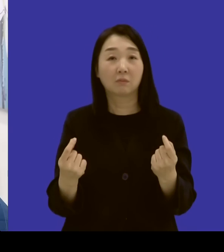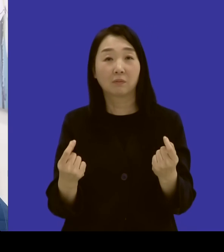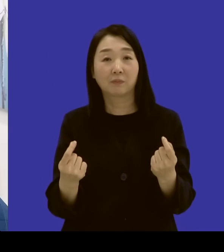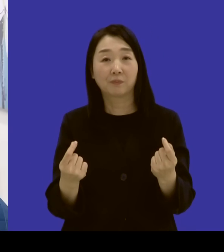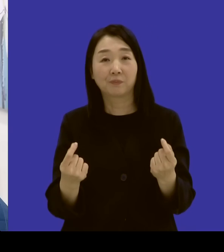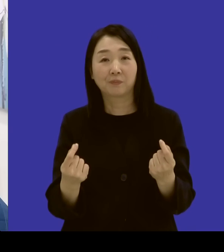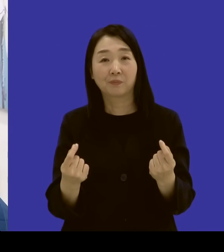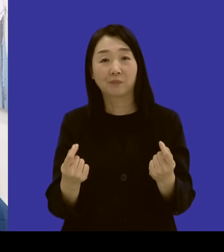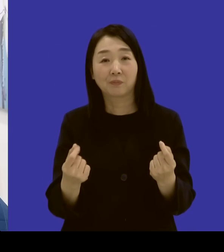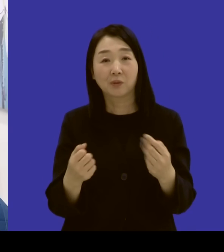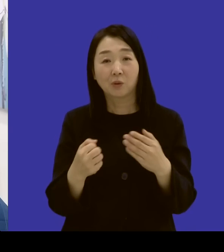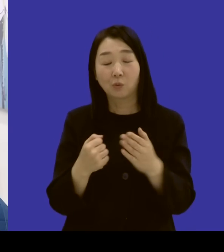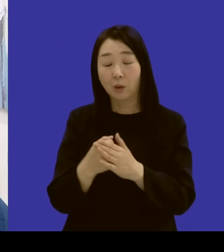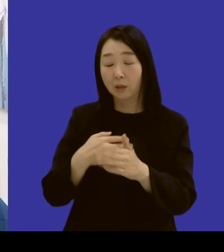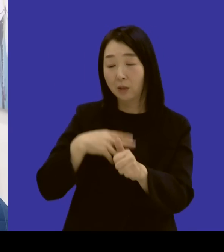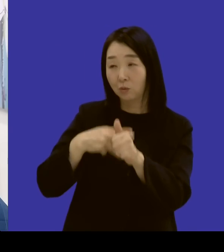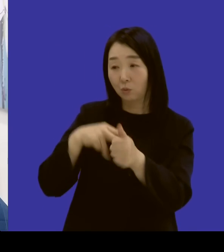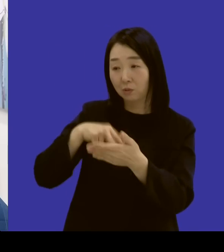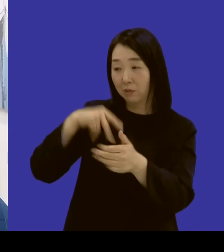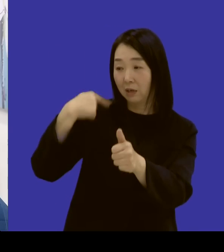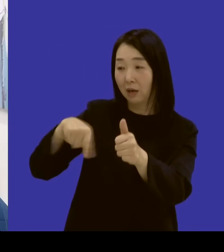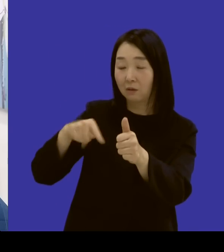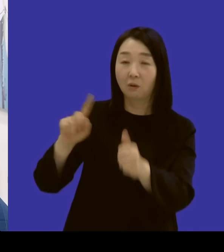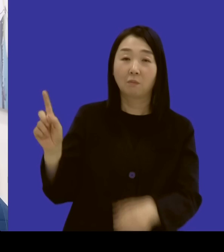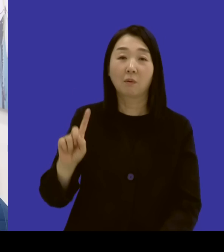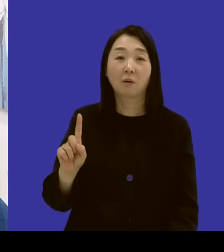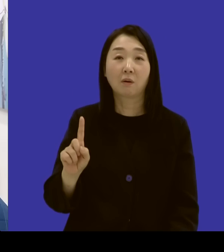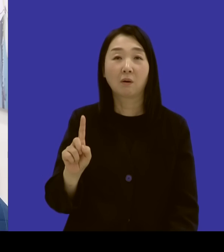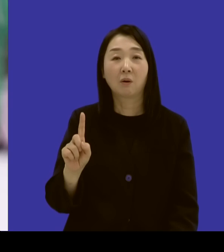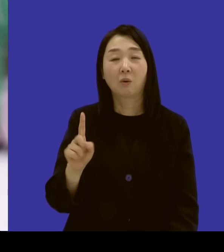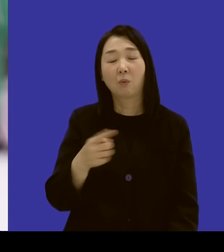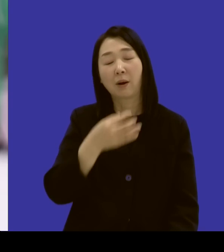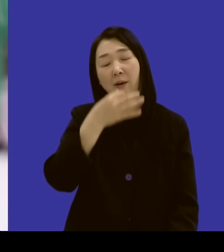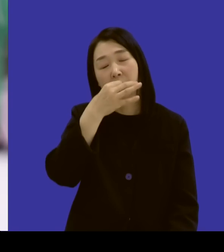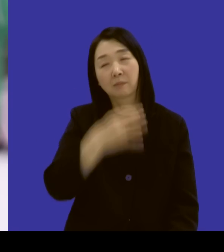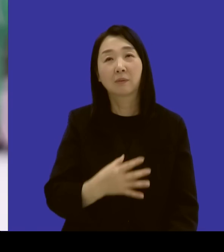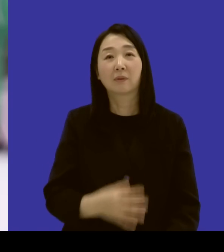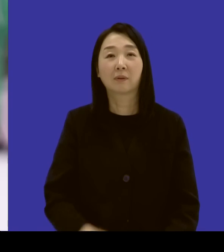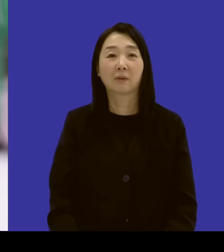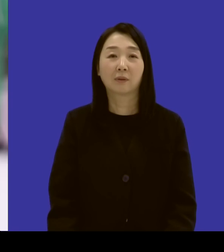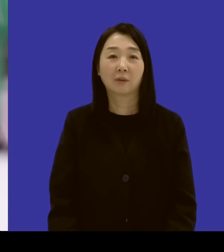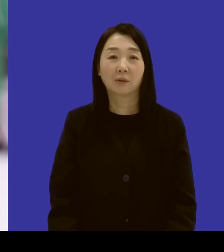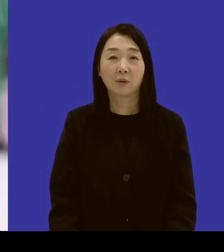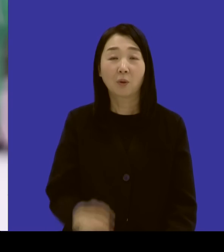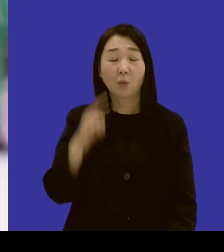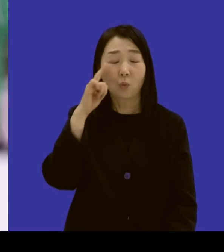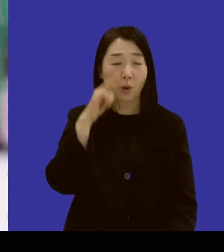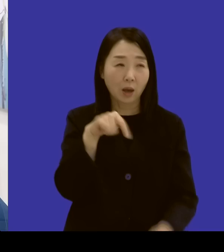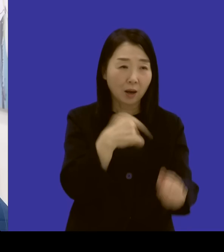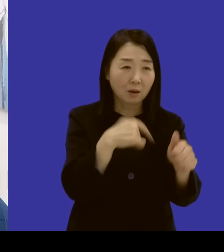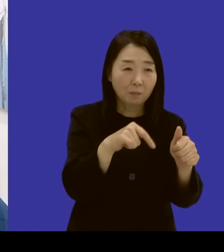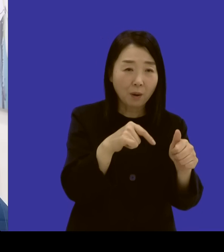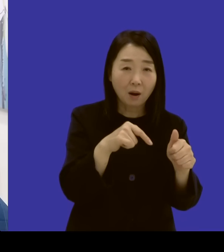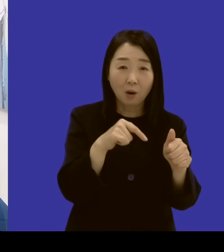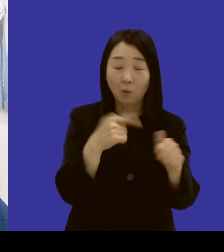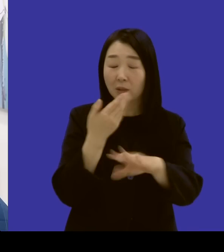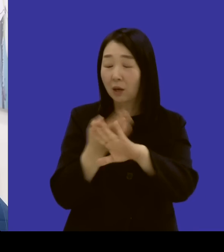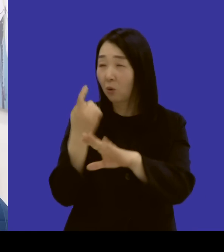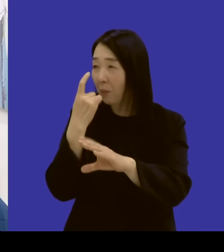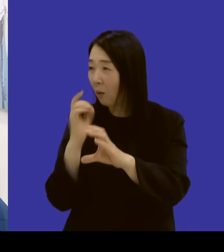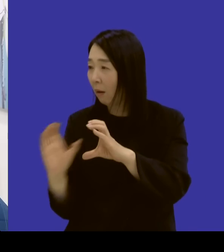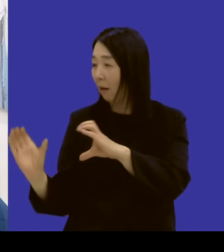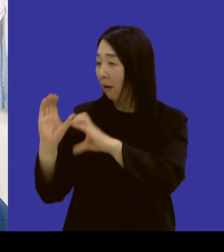그리고 아무래도 가리키는 거는 그만큼 소모전이거든요. 그럼 그만큼 채워 넣어야 되는데 그게 안